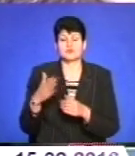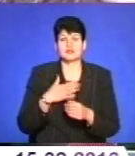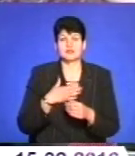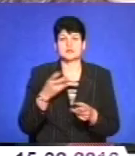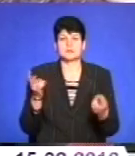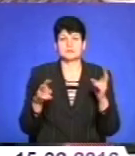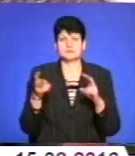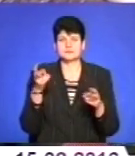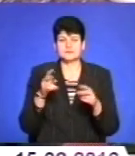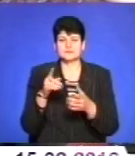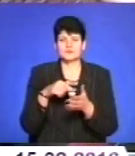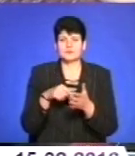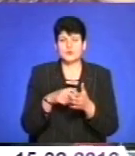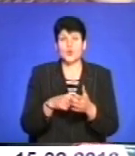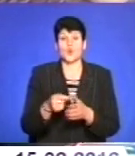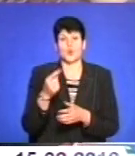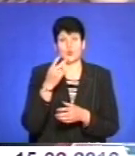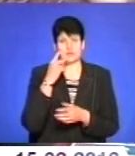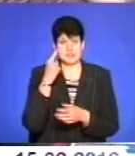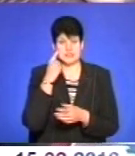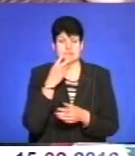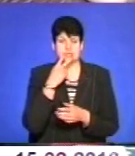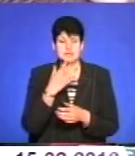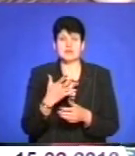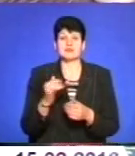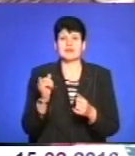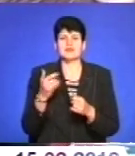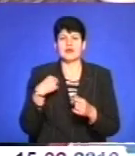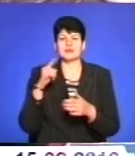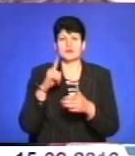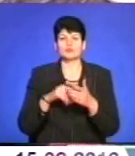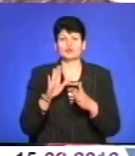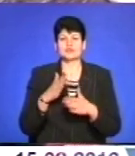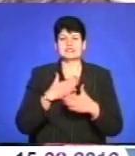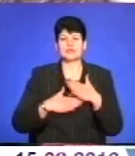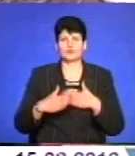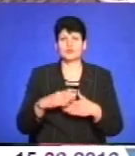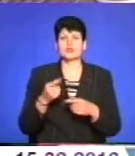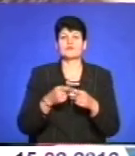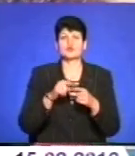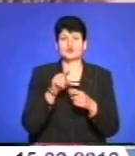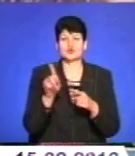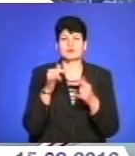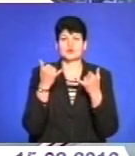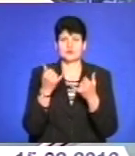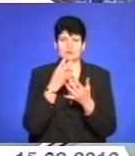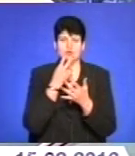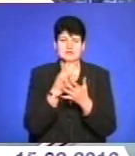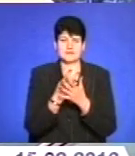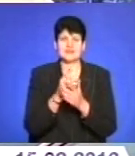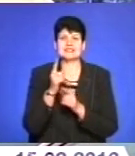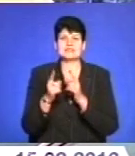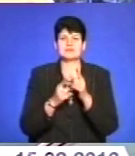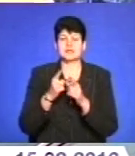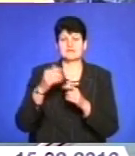міста, наші пасажири оцінять. І я надіюся, що будуть задоволені від цього, що сьогодні ми їм показали. Змінився